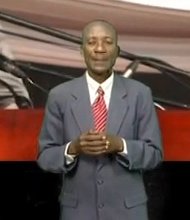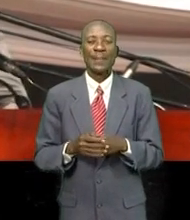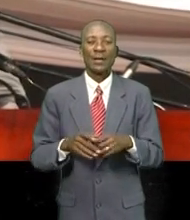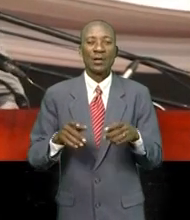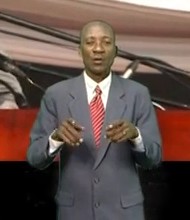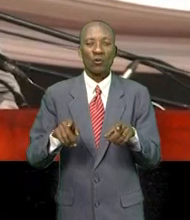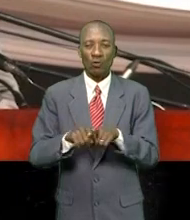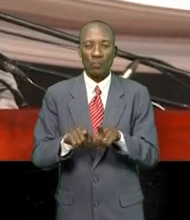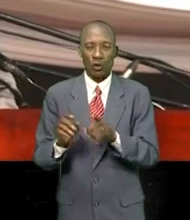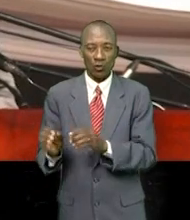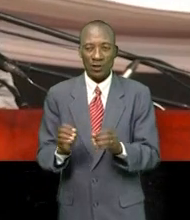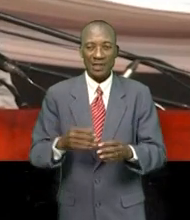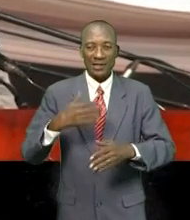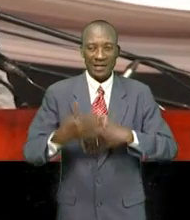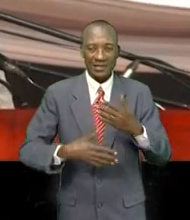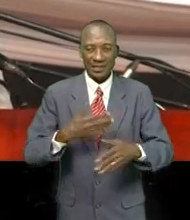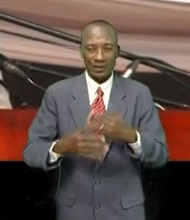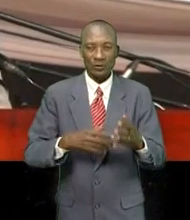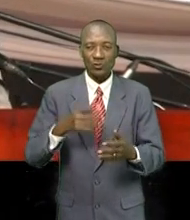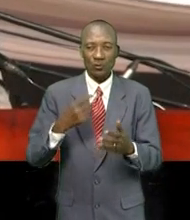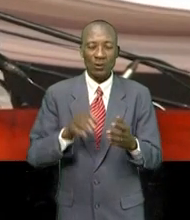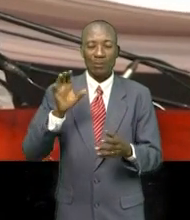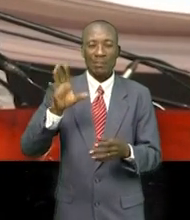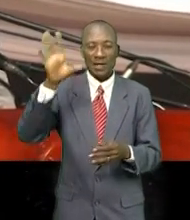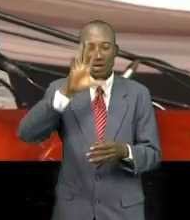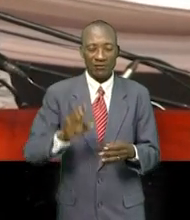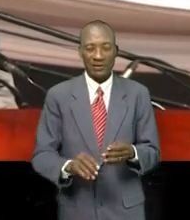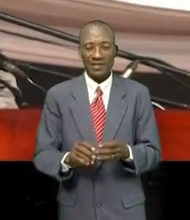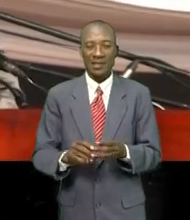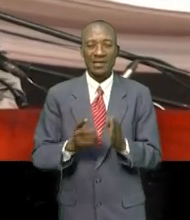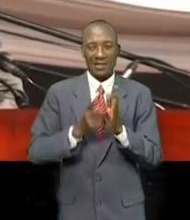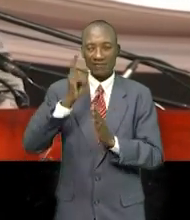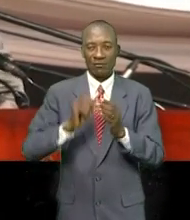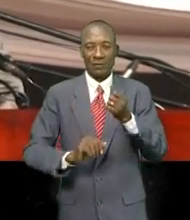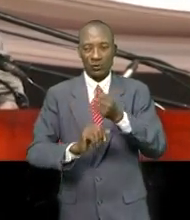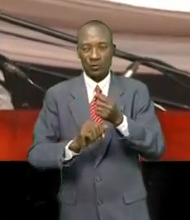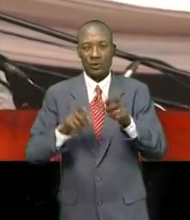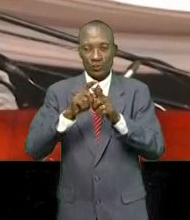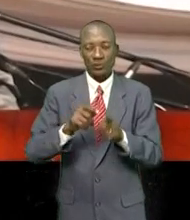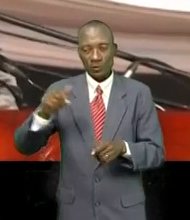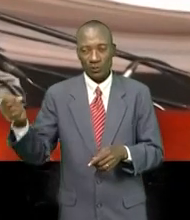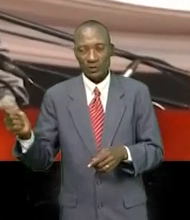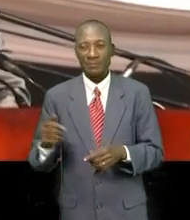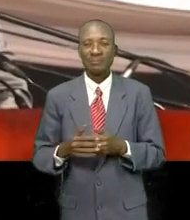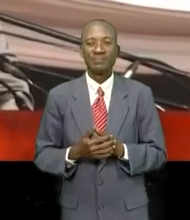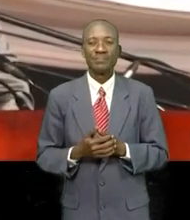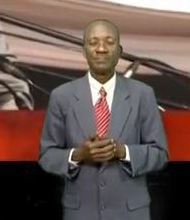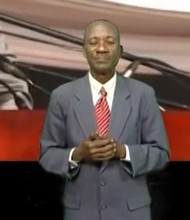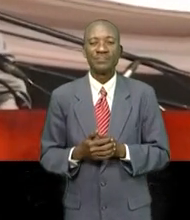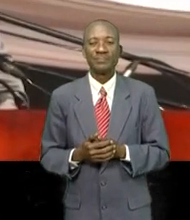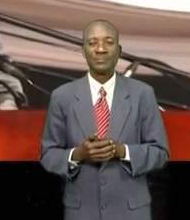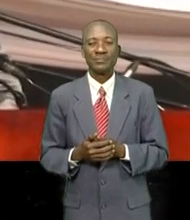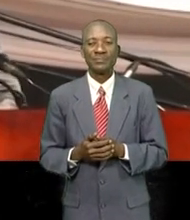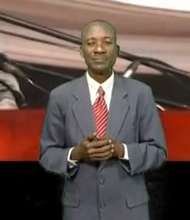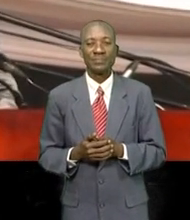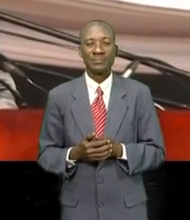organes d'exécution sont la Banque africaine de développement et l'Agence NEPAD. En effet, Il ne peut